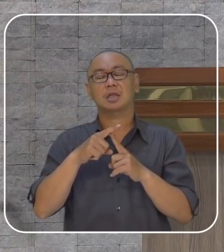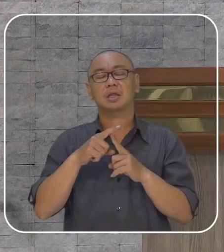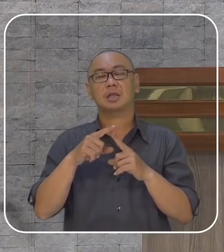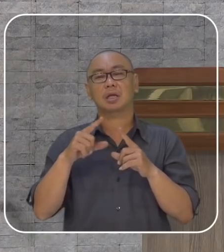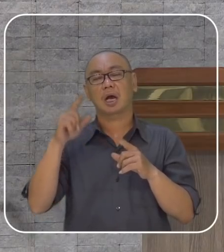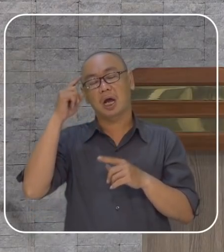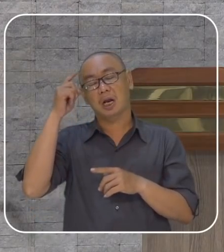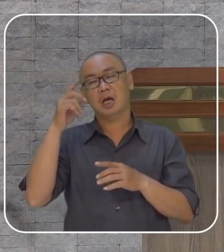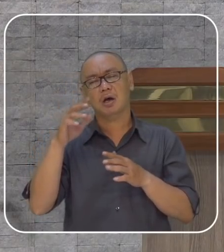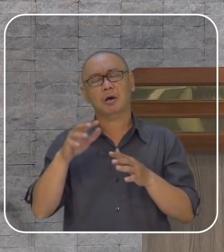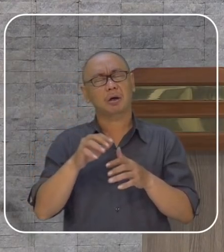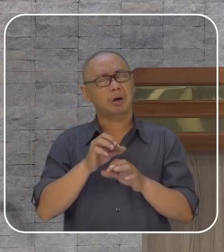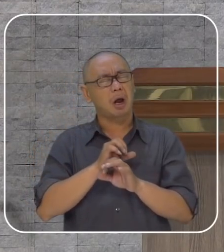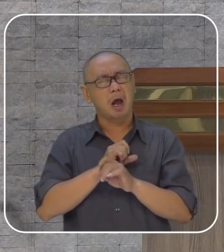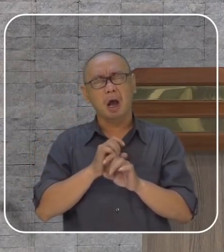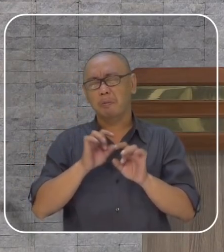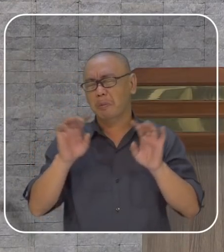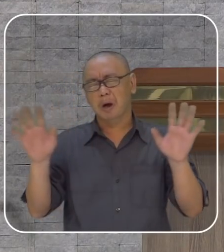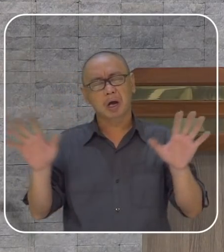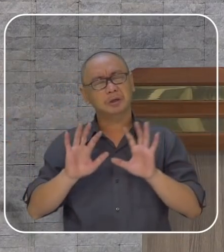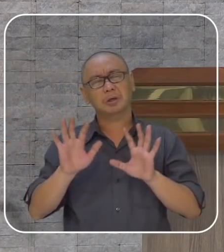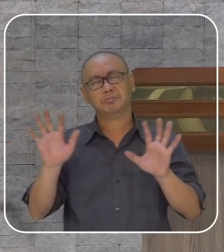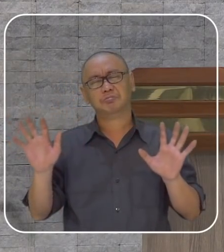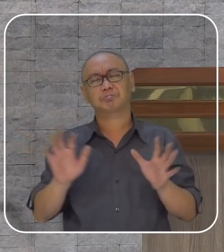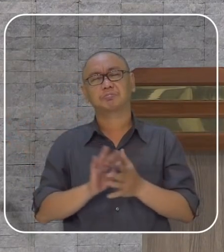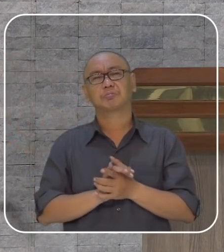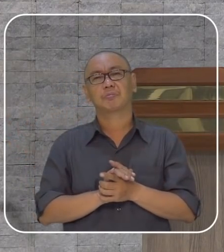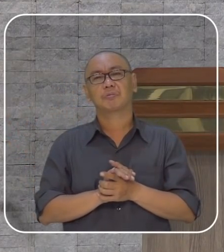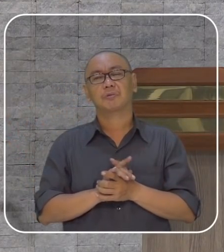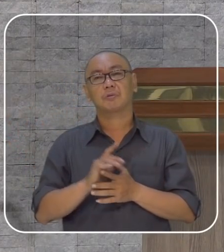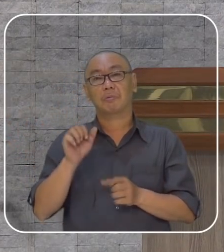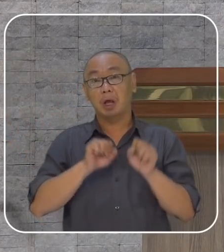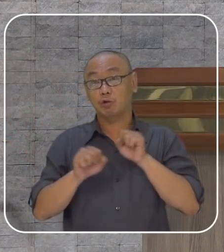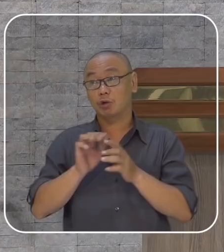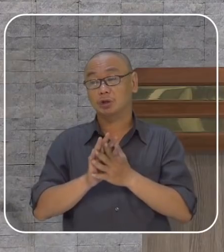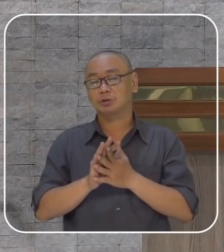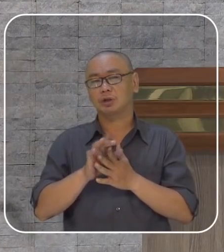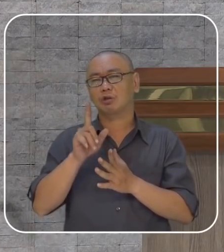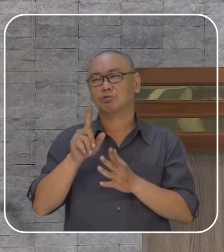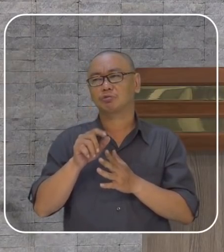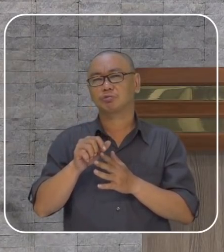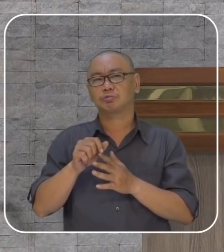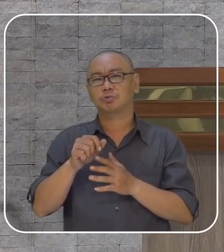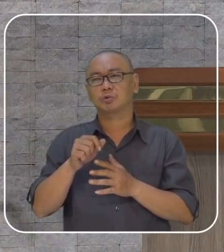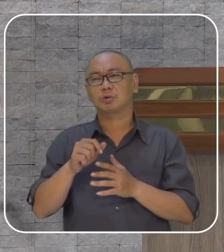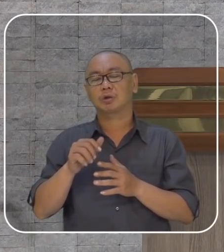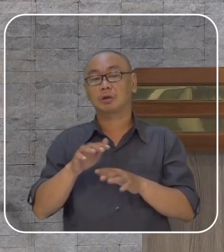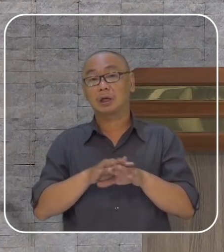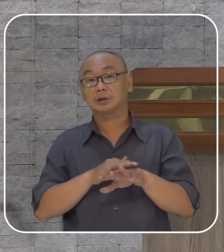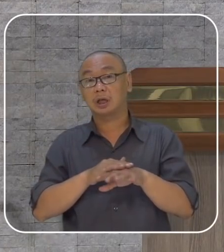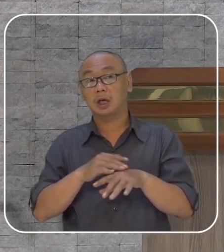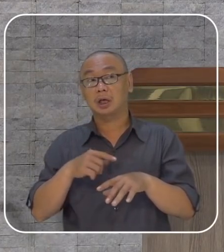dan mulailah dia melakukan satu tindakan yang luar biasa, saudara. Rasa-rasanya kita tidak bisa menerima